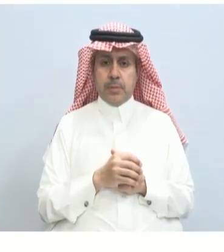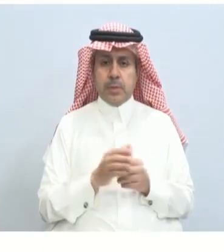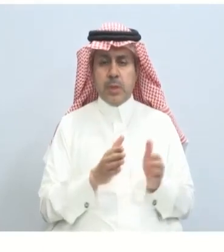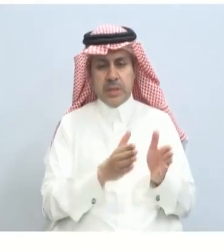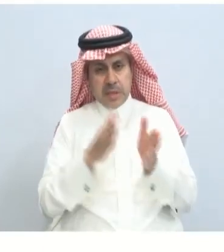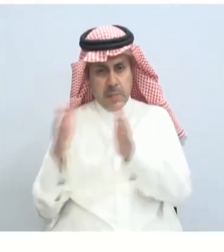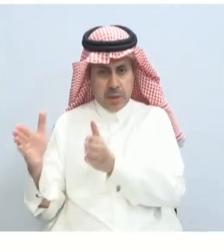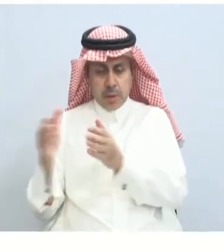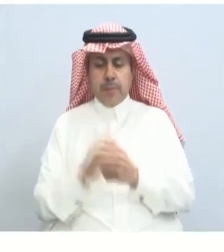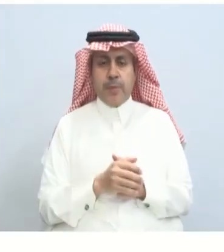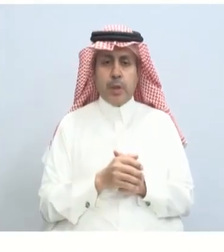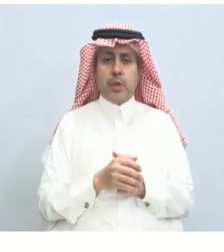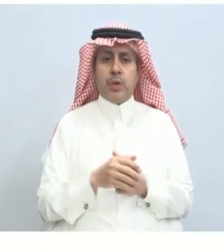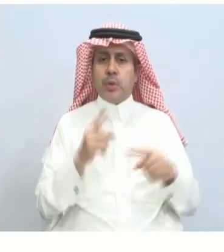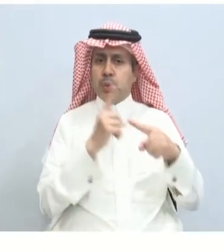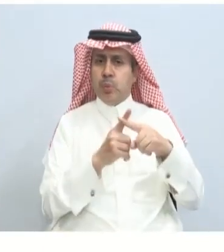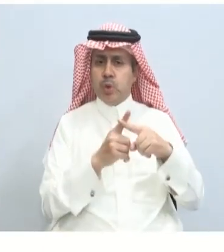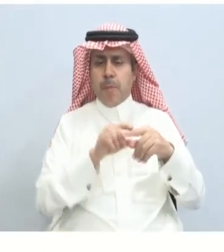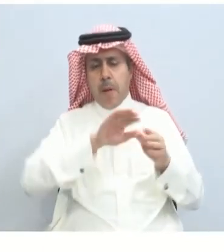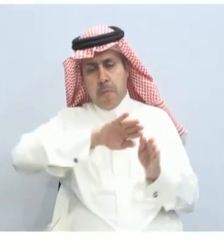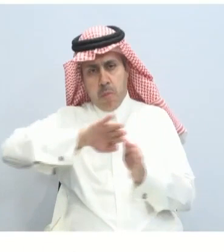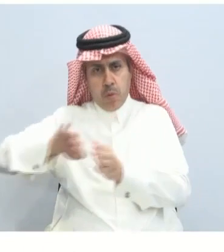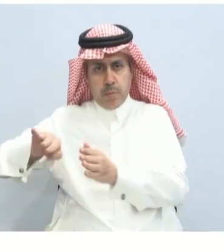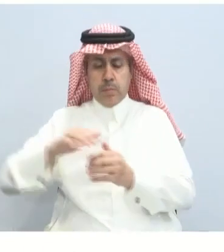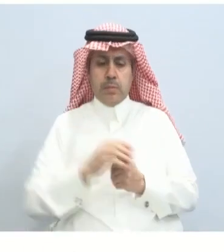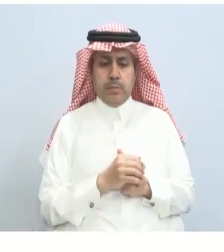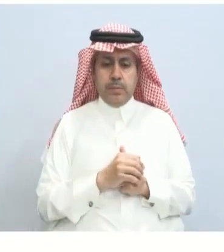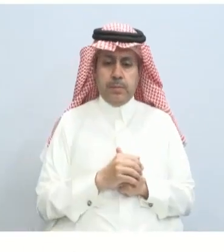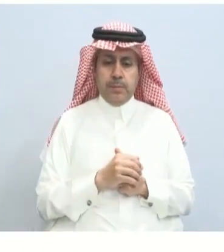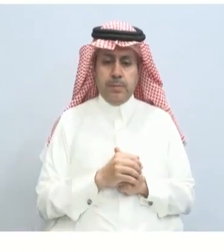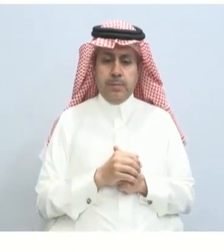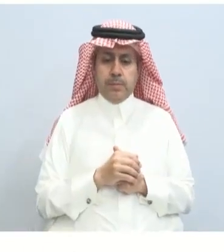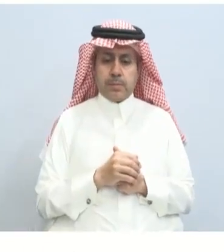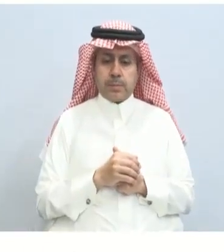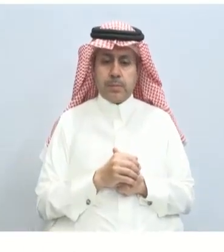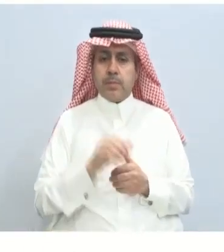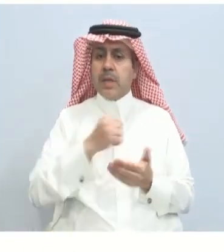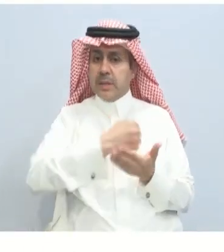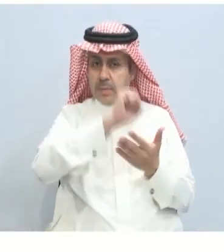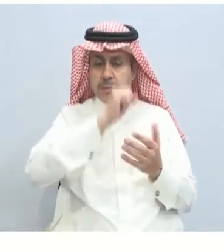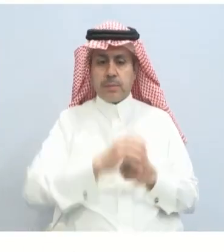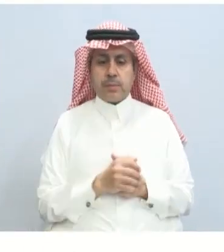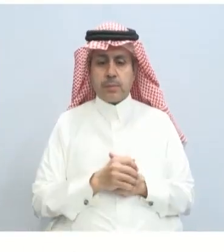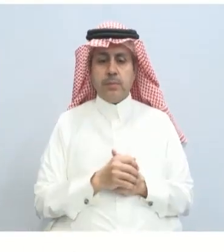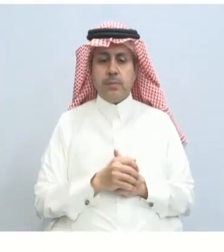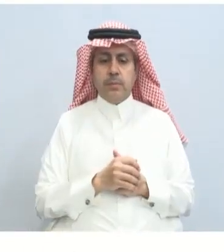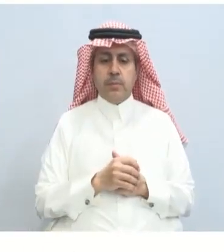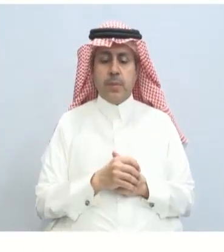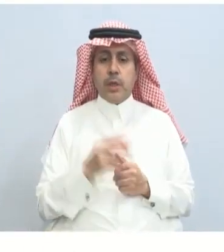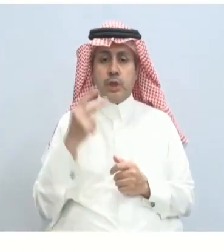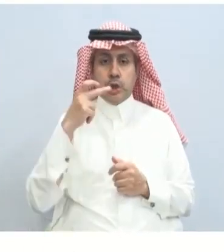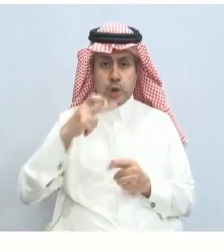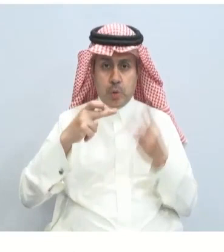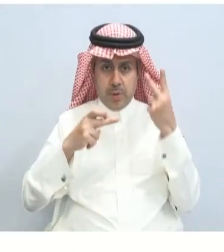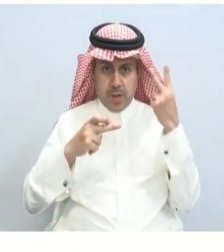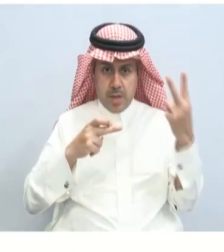الموجب فلاحظ هذه اجابه موجبه انا راح استبعدها كذلك هذه الاجابه الموجبه انا ممكن استبعدها فبالتالي تبقت لي اجابتين ابغى